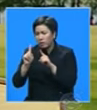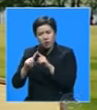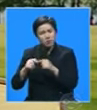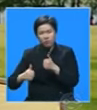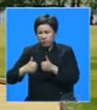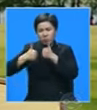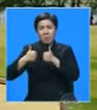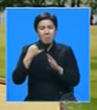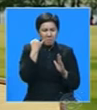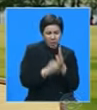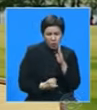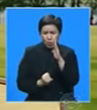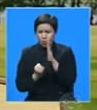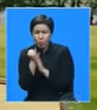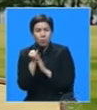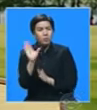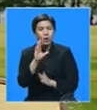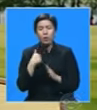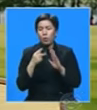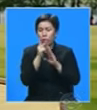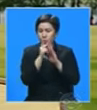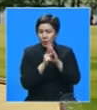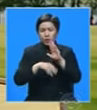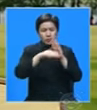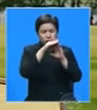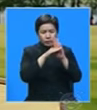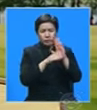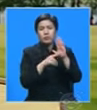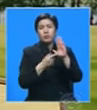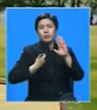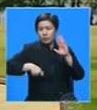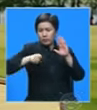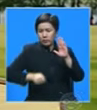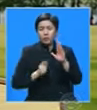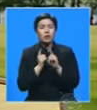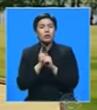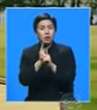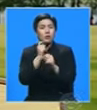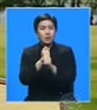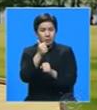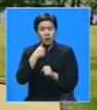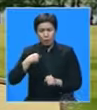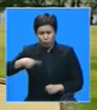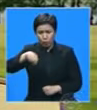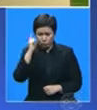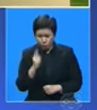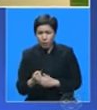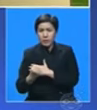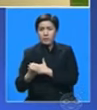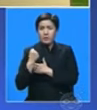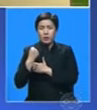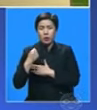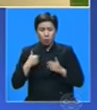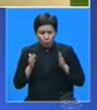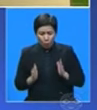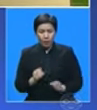ที่มีอยู่ใครจะผิดจะถูกผมว่าให้กฎหมายกระบวนการยุติธรรมนั้นเขาทำหน้าที่แล้วก็ต้องเข้มแข็งนะครับเป็นธรรมเจ้า